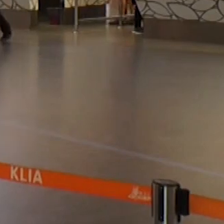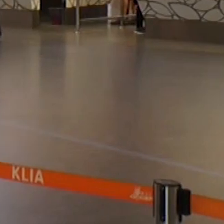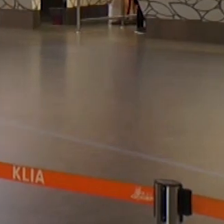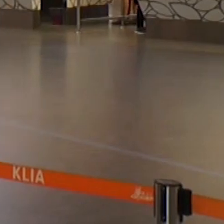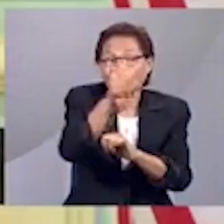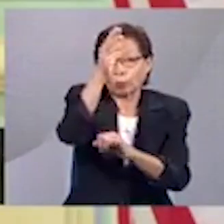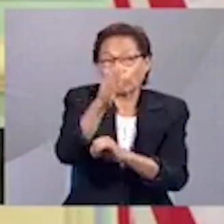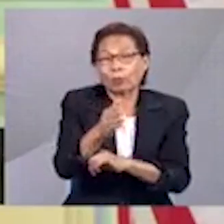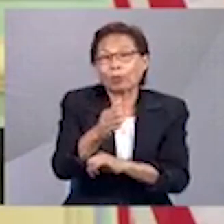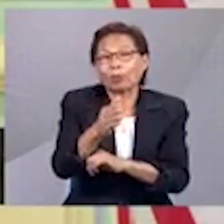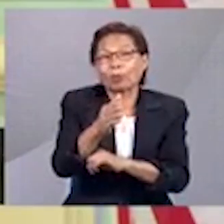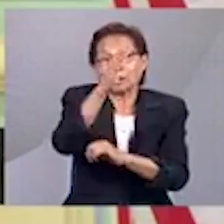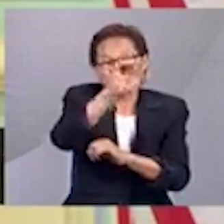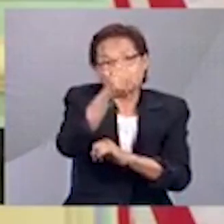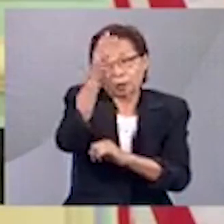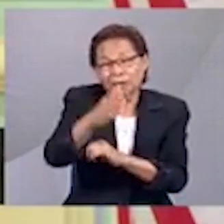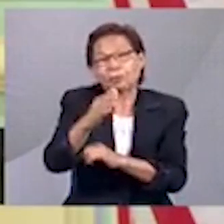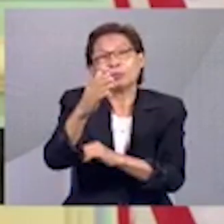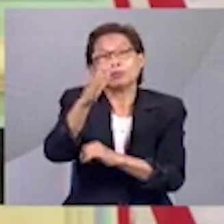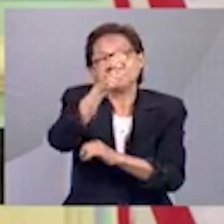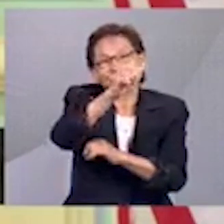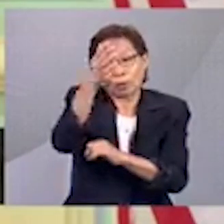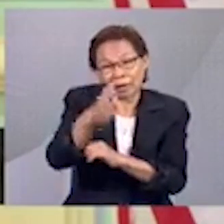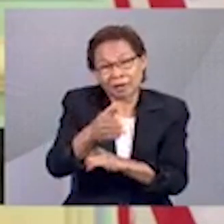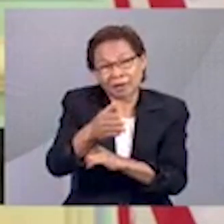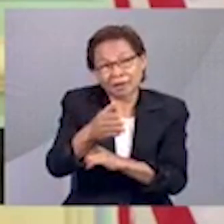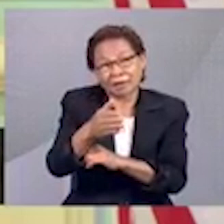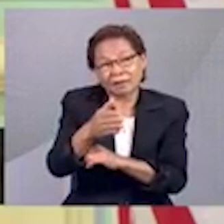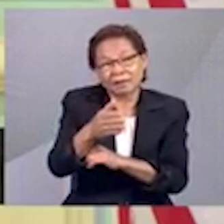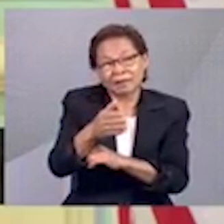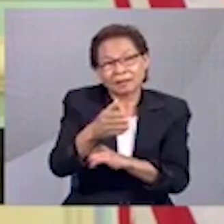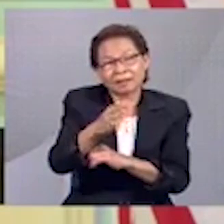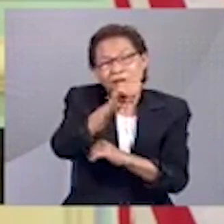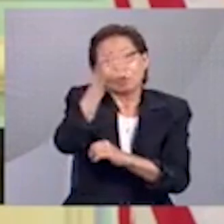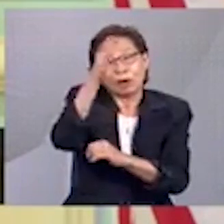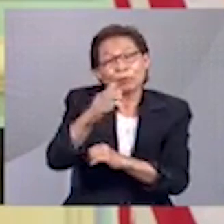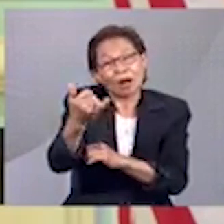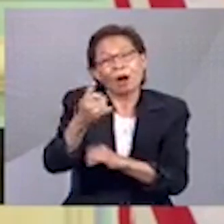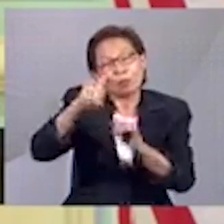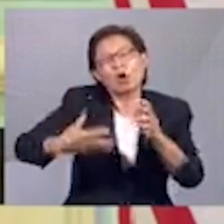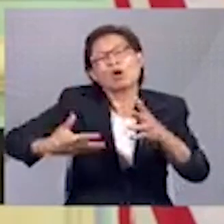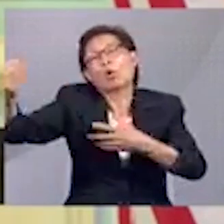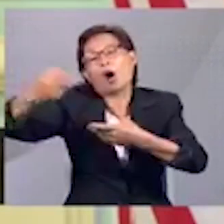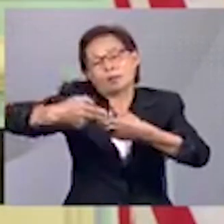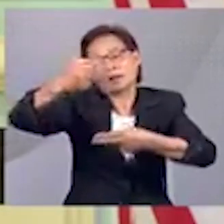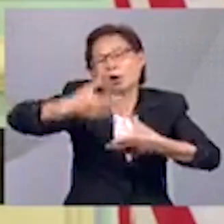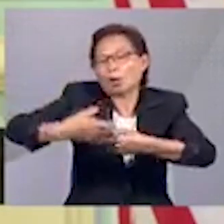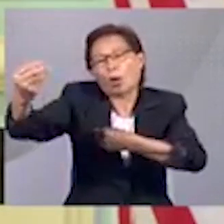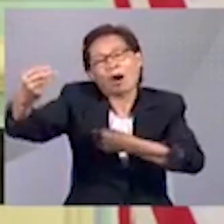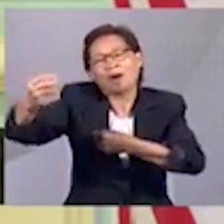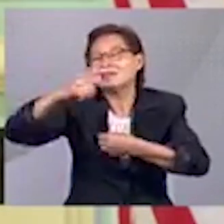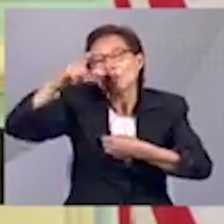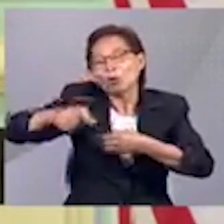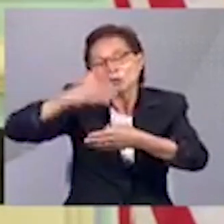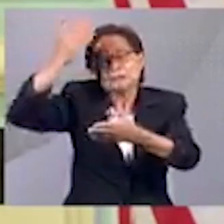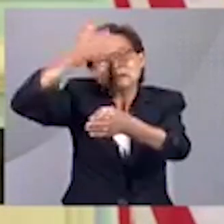bulan mereka boleh buat kuarantin sendiri. Jadi mereka boleh keluar. Mereka boleh keluar. Tak perlu